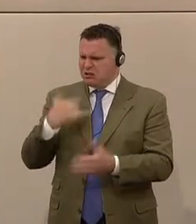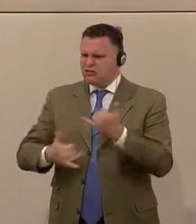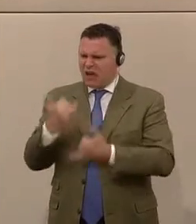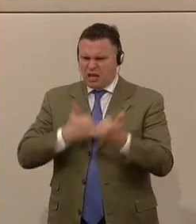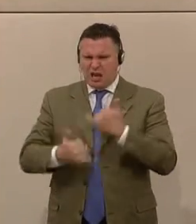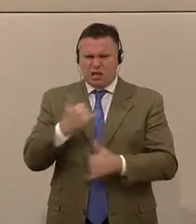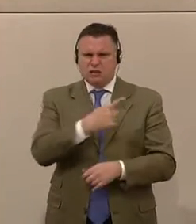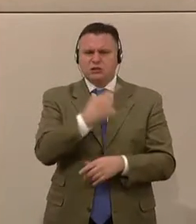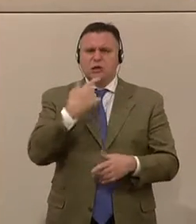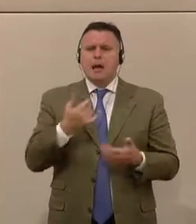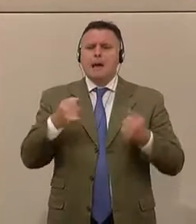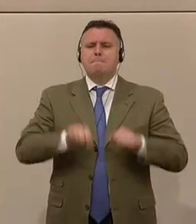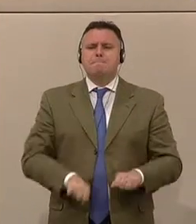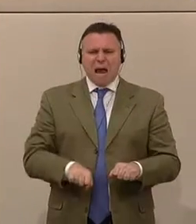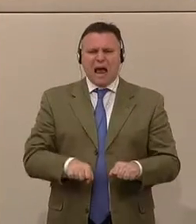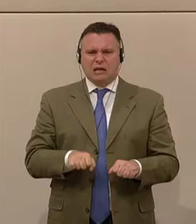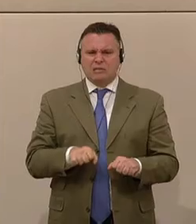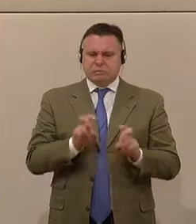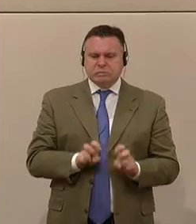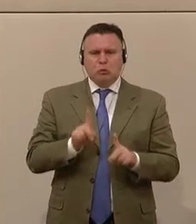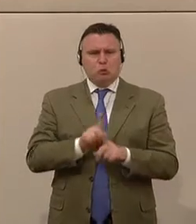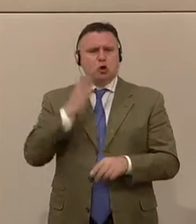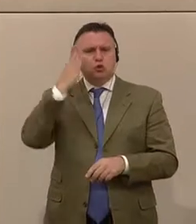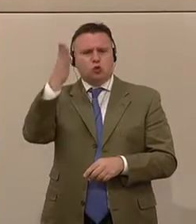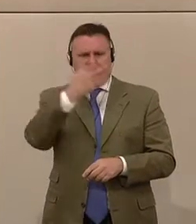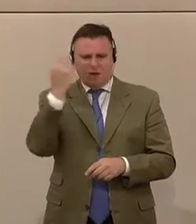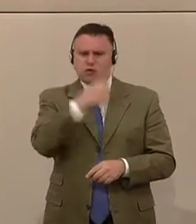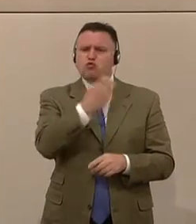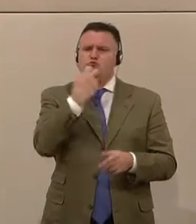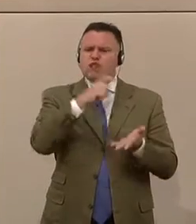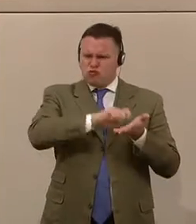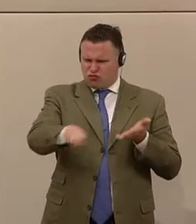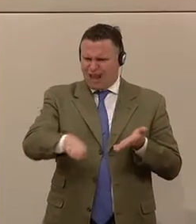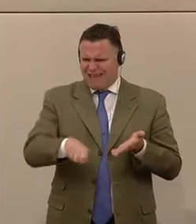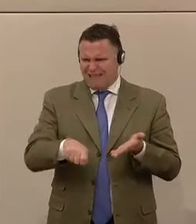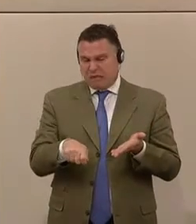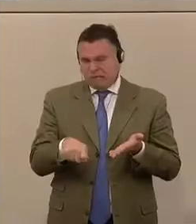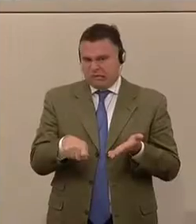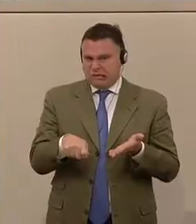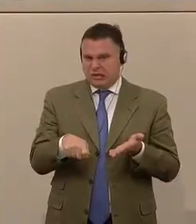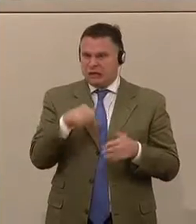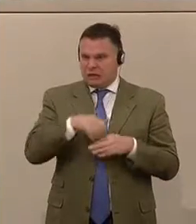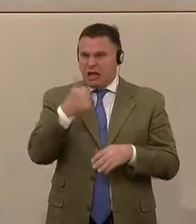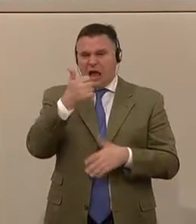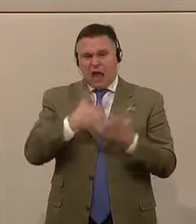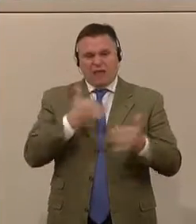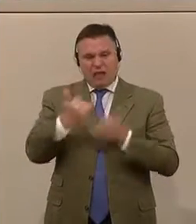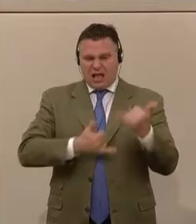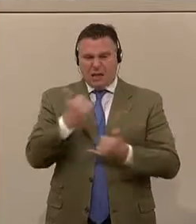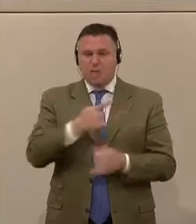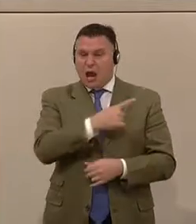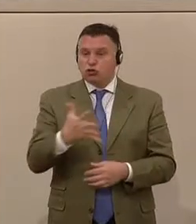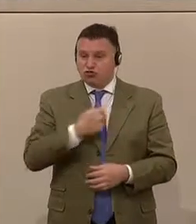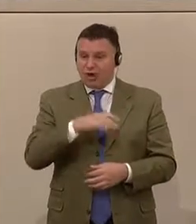Jahren. Machtversessen und Zukunftsvergessen, damit will er aufräumen. Ich glaube, da hat er die eineinhalb Jahre danach nicht viel